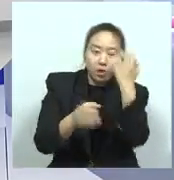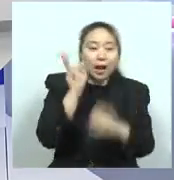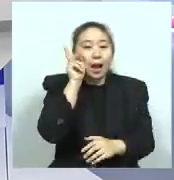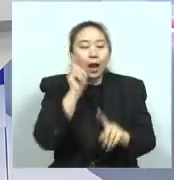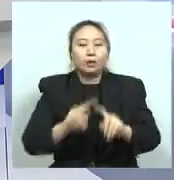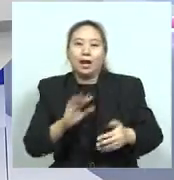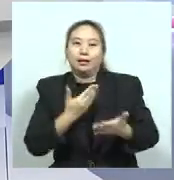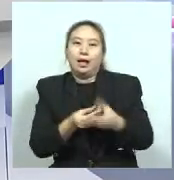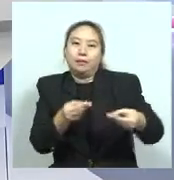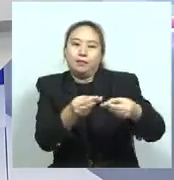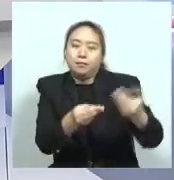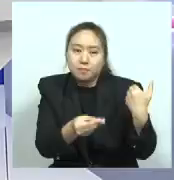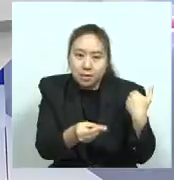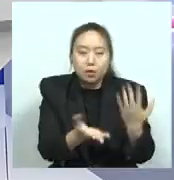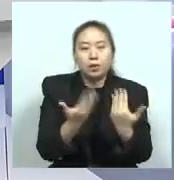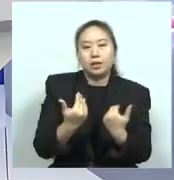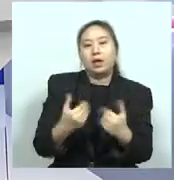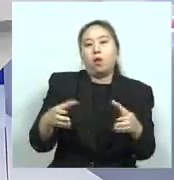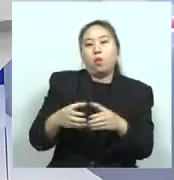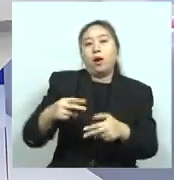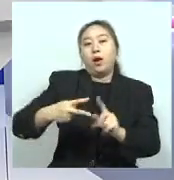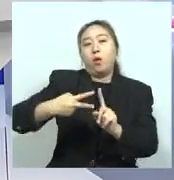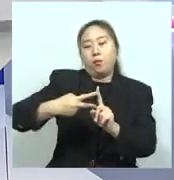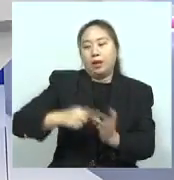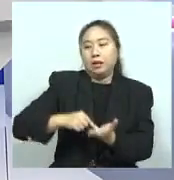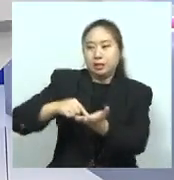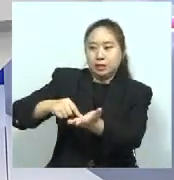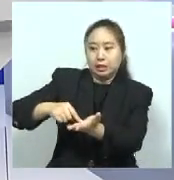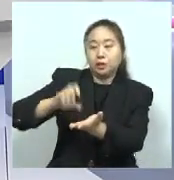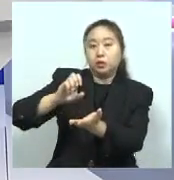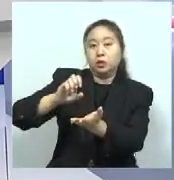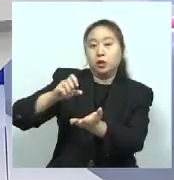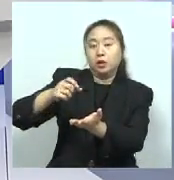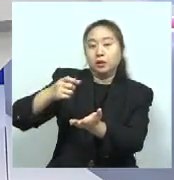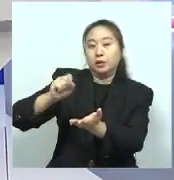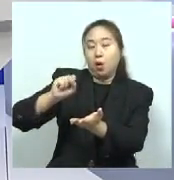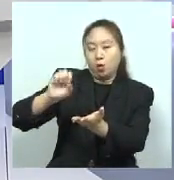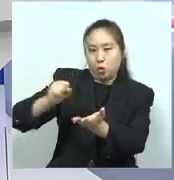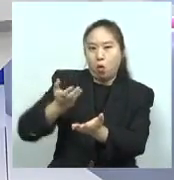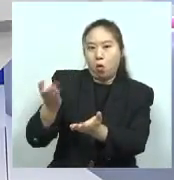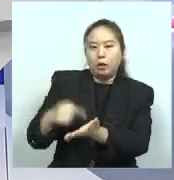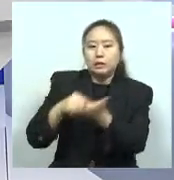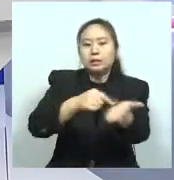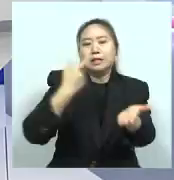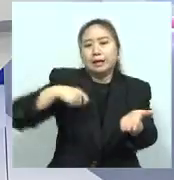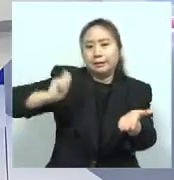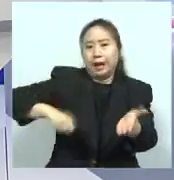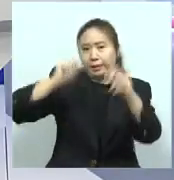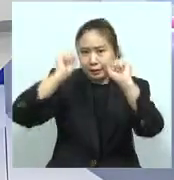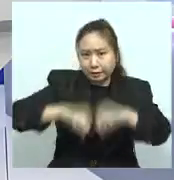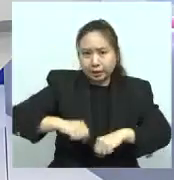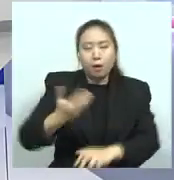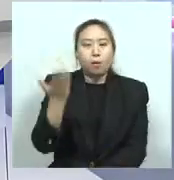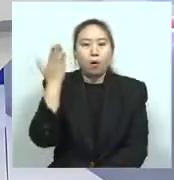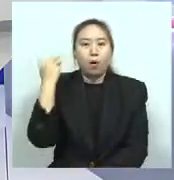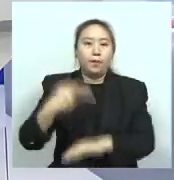คะได้มีการยื่นคำร้องต่อประธานสภาผู้แทนราษฎรให้ส่งเรื่องไปยังศาลรัฐธรรมนูญเพื่อให้วินิจฉัยนะคะล่าสุดค่ะเมื่อวาน